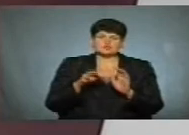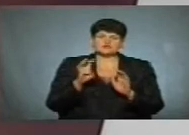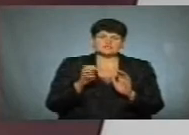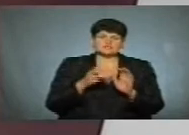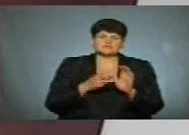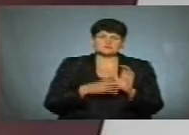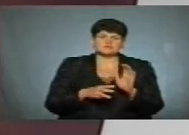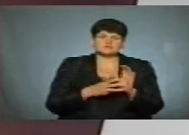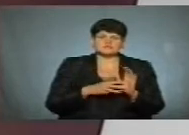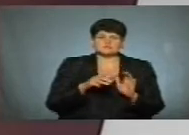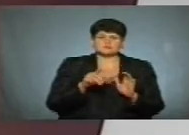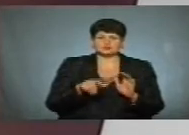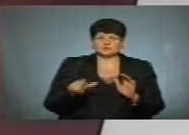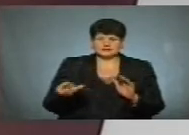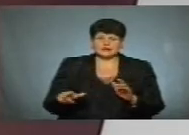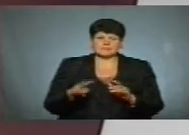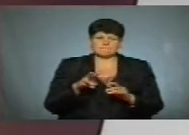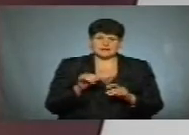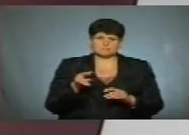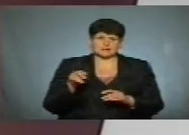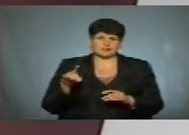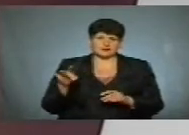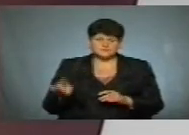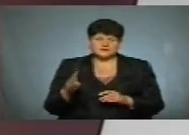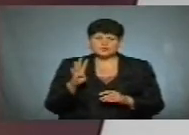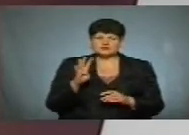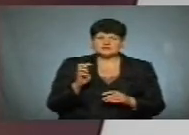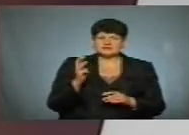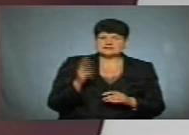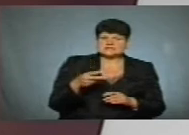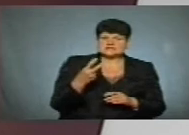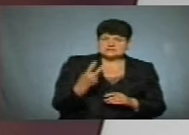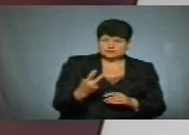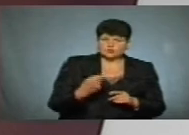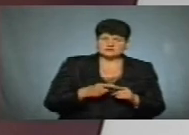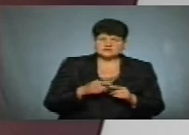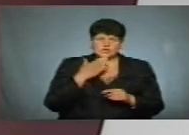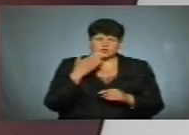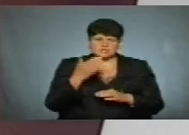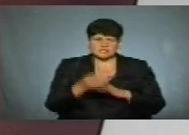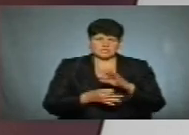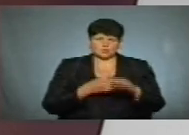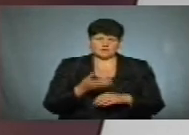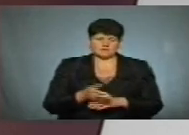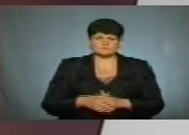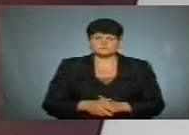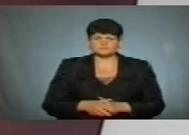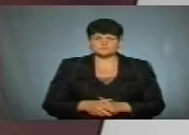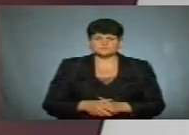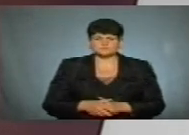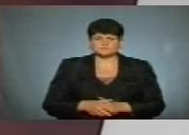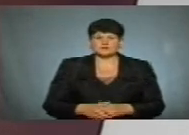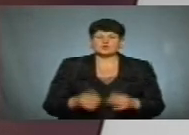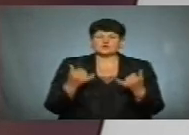8488 осіб методом полімеразно-ланцьової реакції, 432 за останню добу, каже Володимир Паничев.